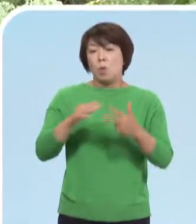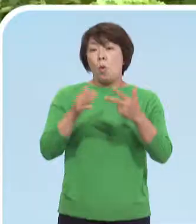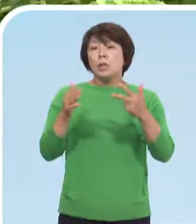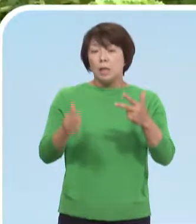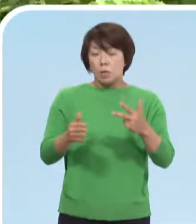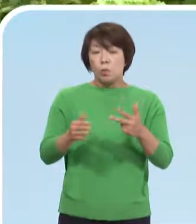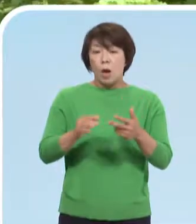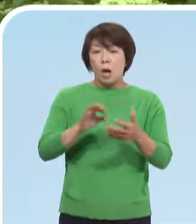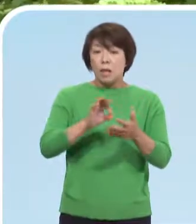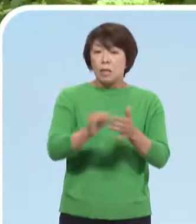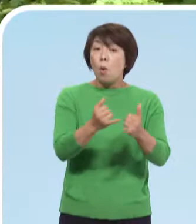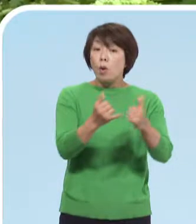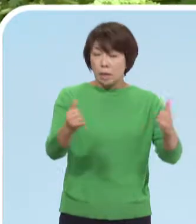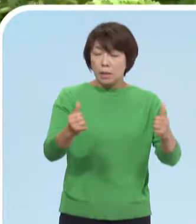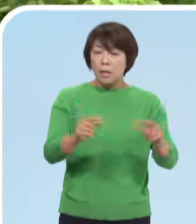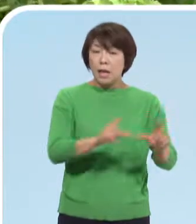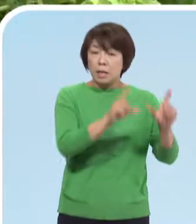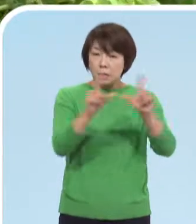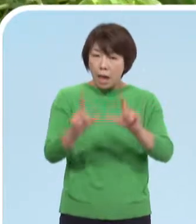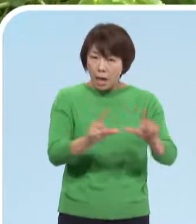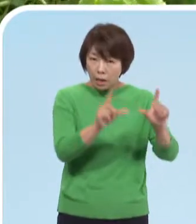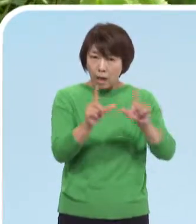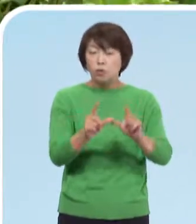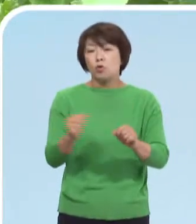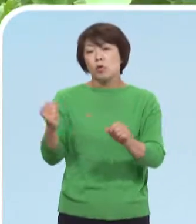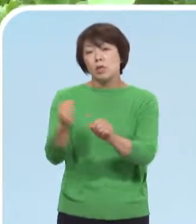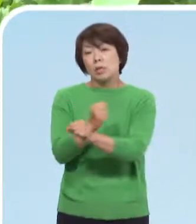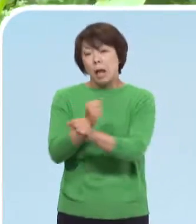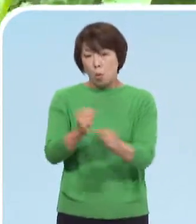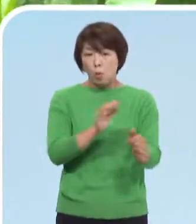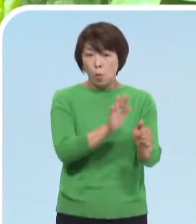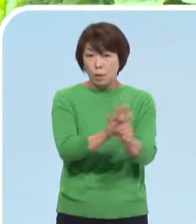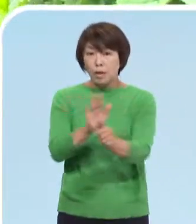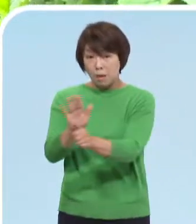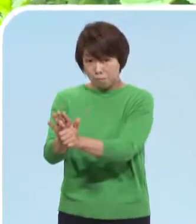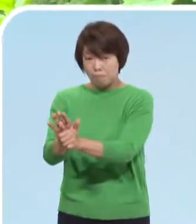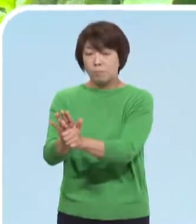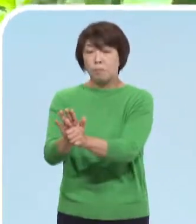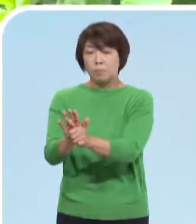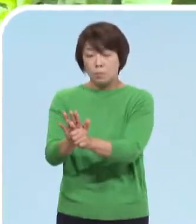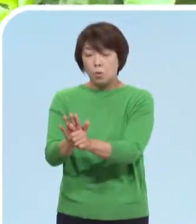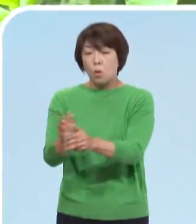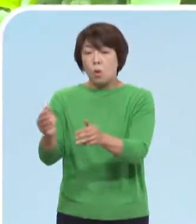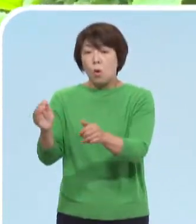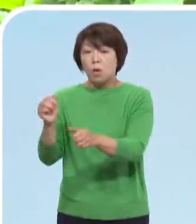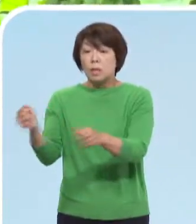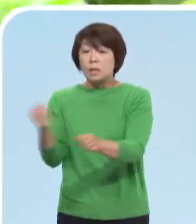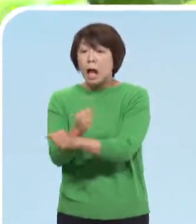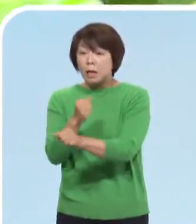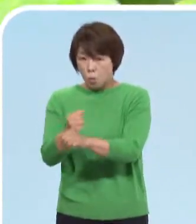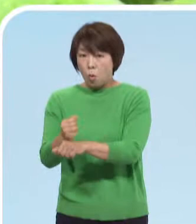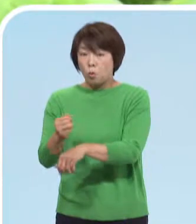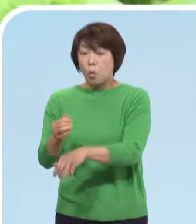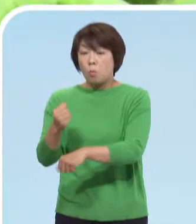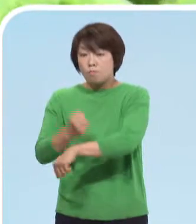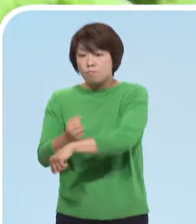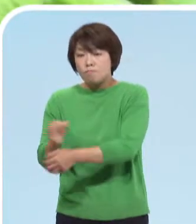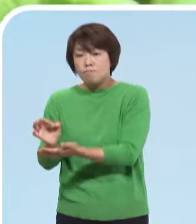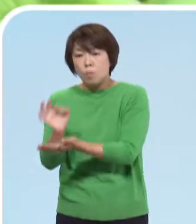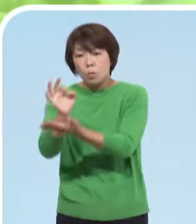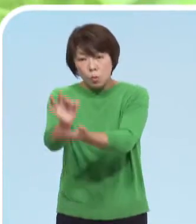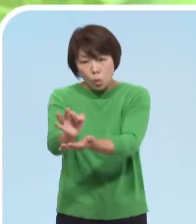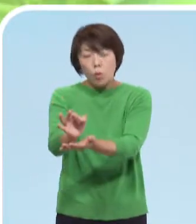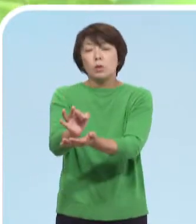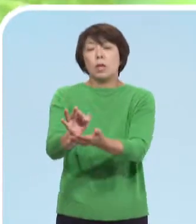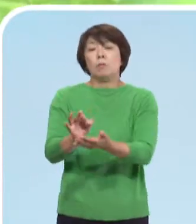は利用者さんに生活の支援をするとともに、作業の支援も行っておりまして、作業の支援の見返りに工賃として支